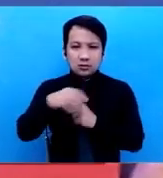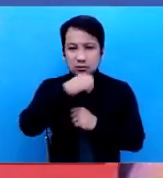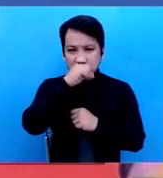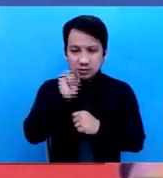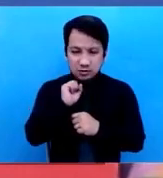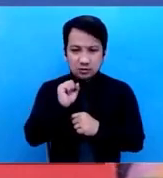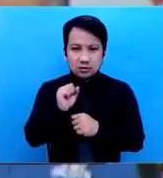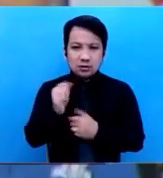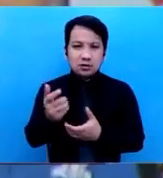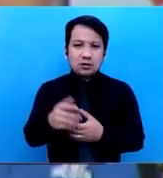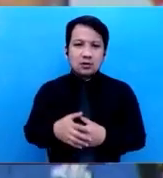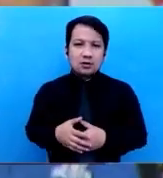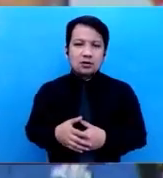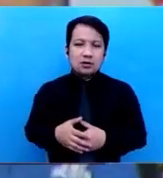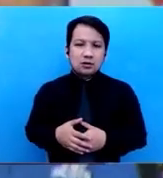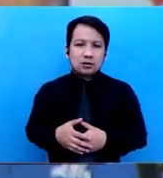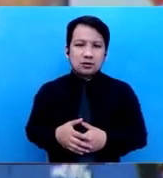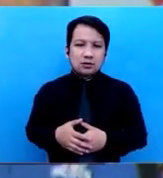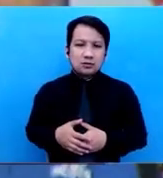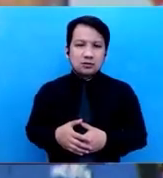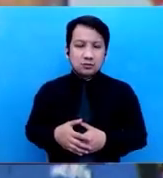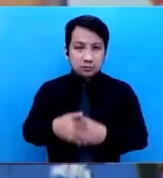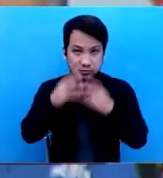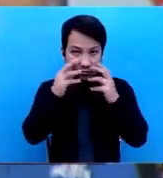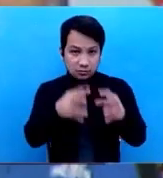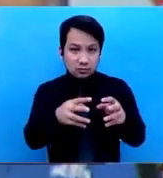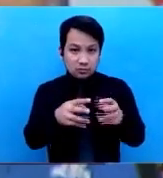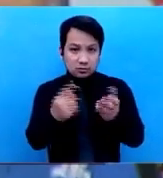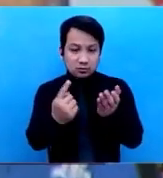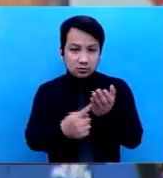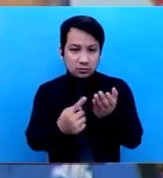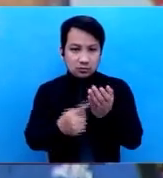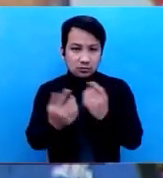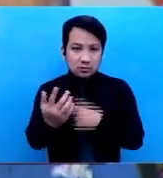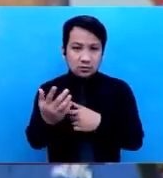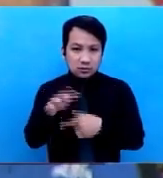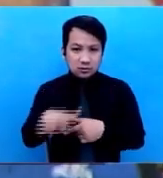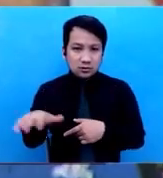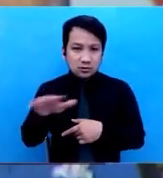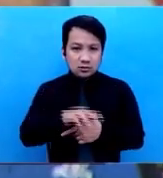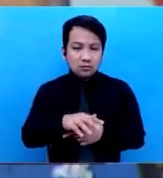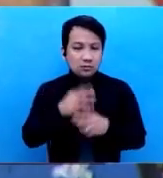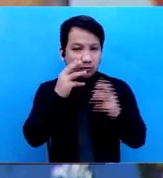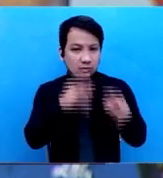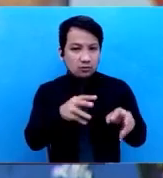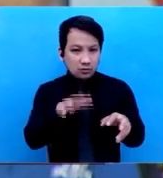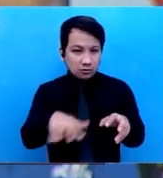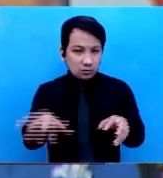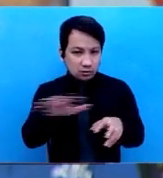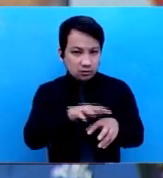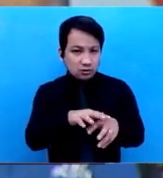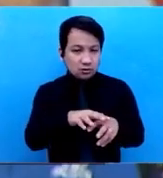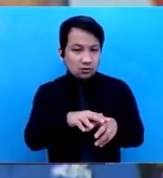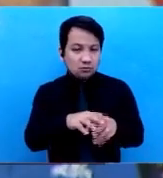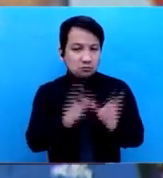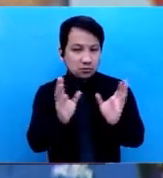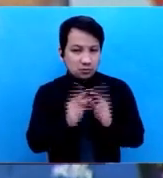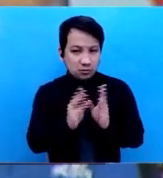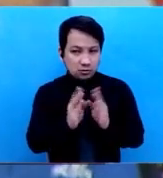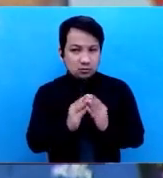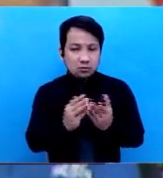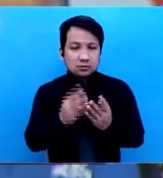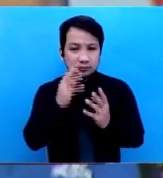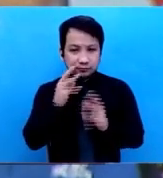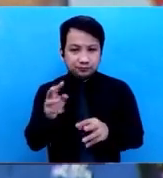Tito Soto. Nakakapanood naman siguro kayo ng mga debate sa telebisyon. Nakakapanood naman siguro kayo ng mga forums. Nakakapanood